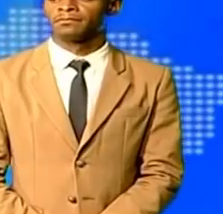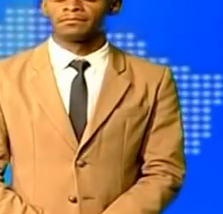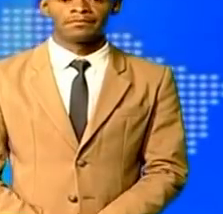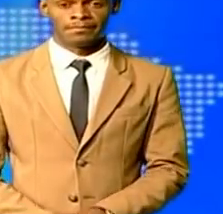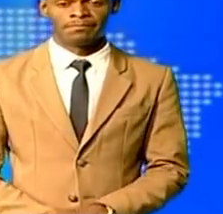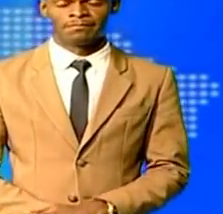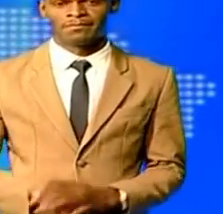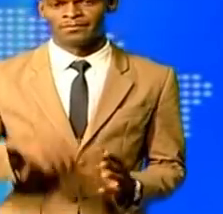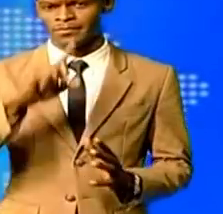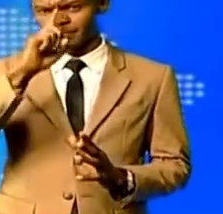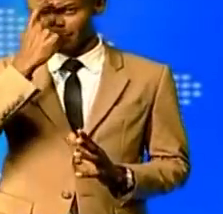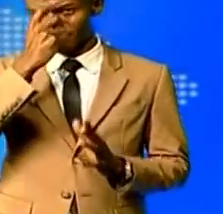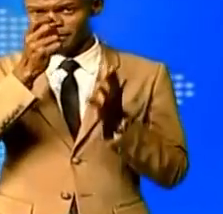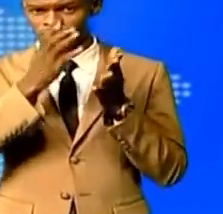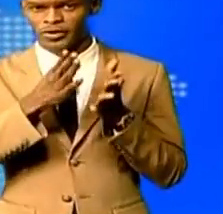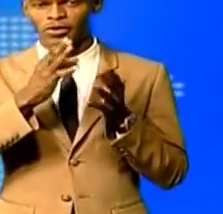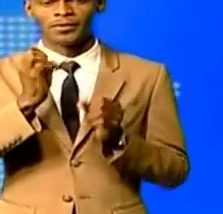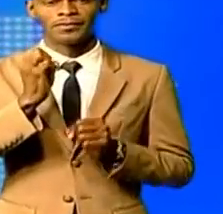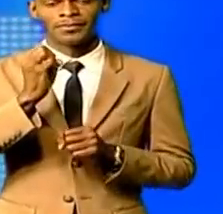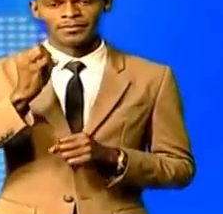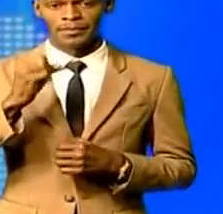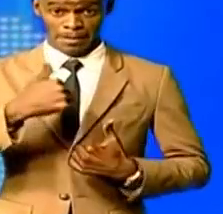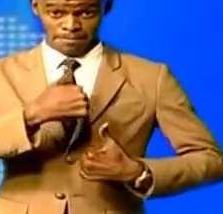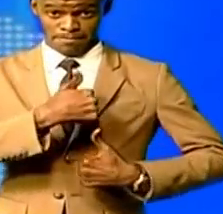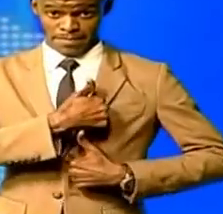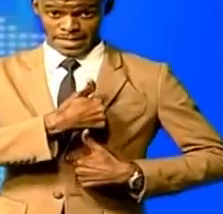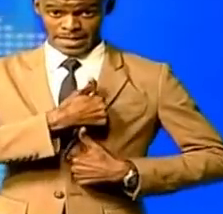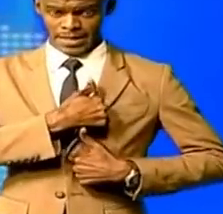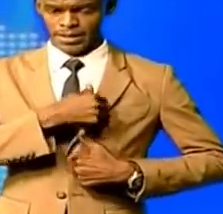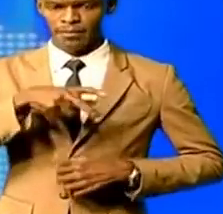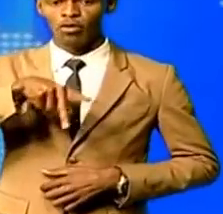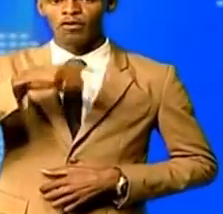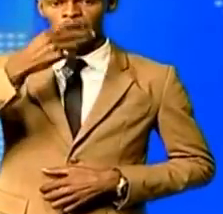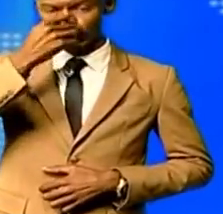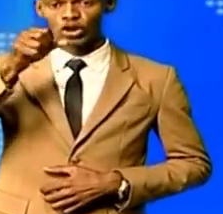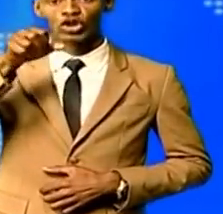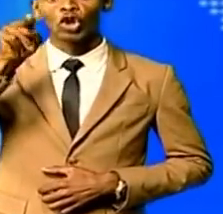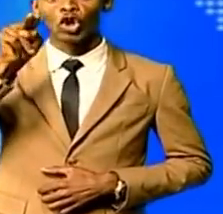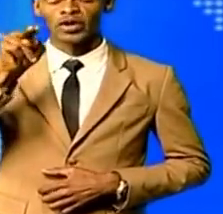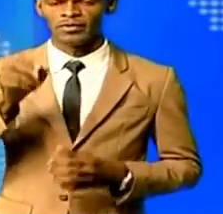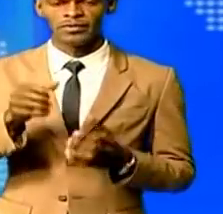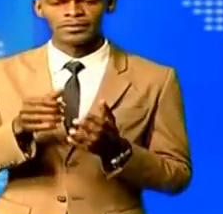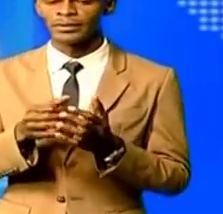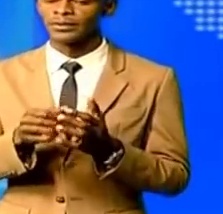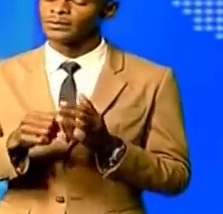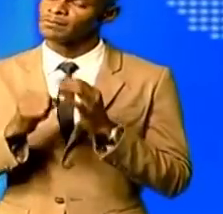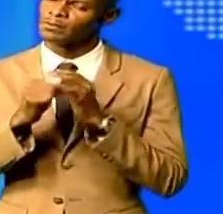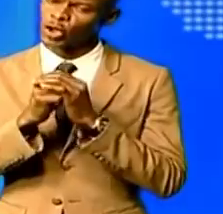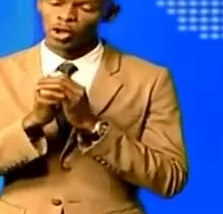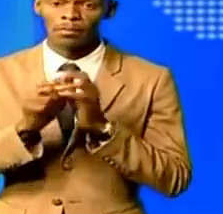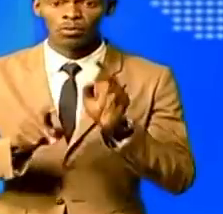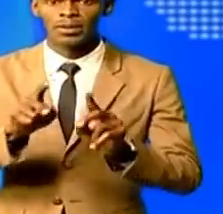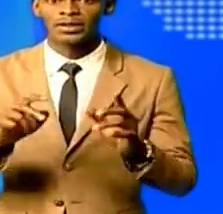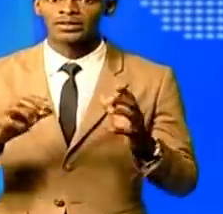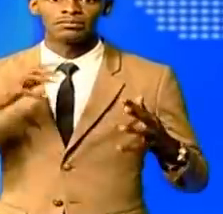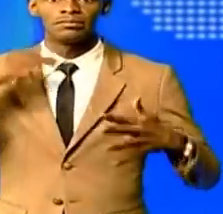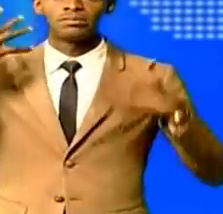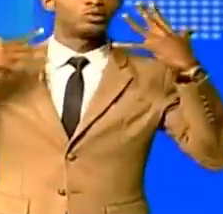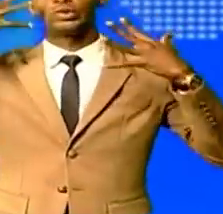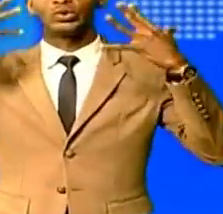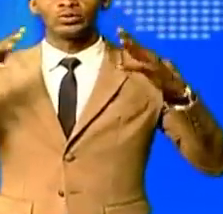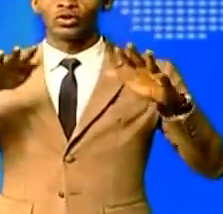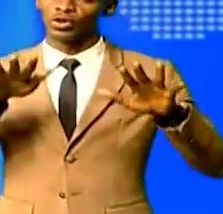qui vous demande à la population de garder le calme. La situation est sous contrôle. Des FARDC suite aux attaques des M23